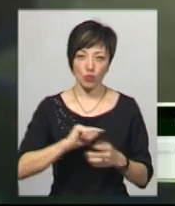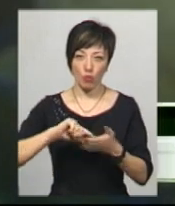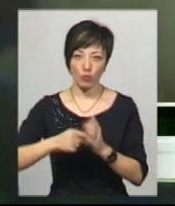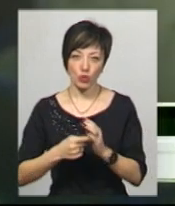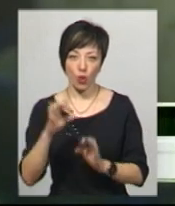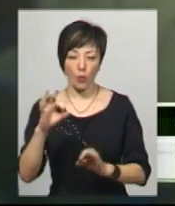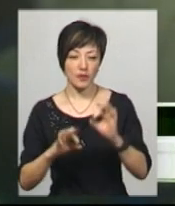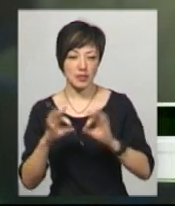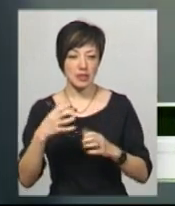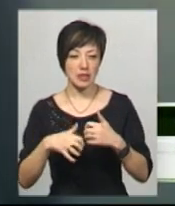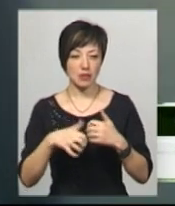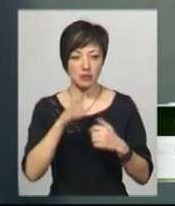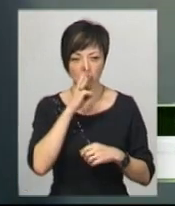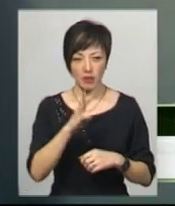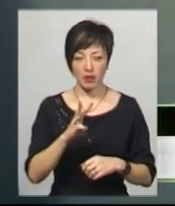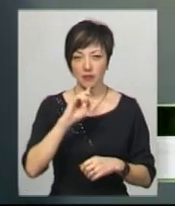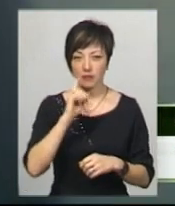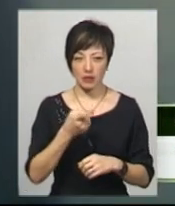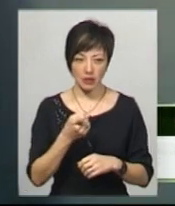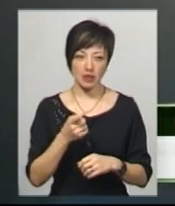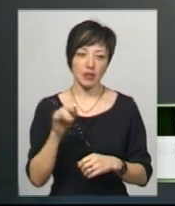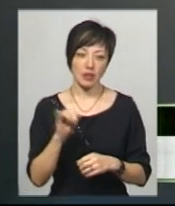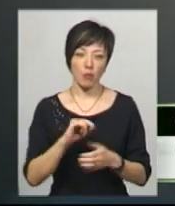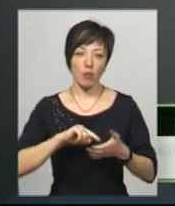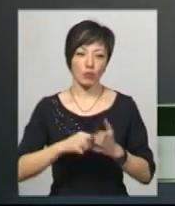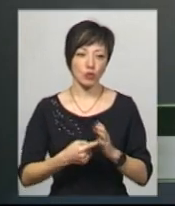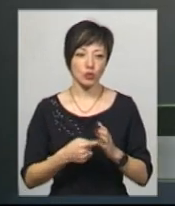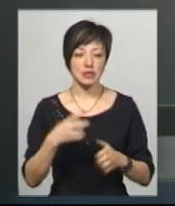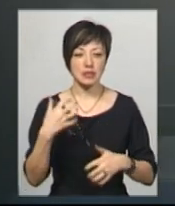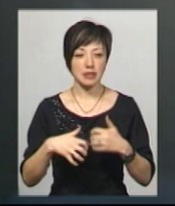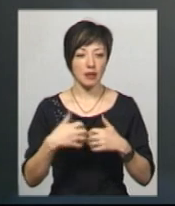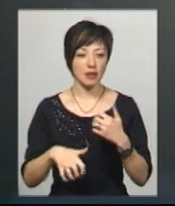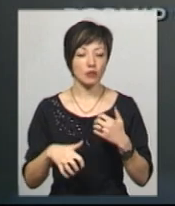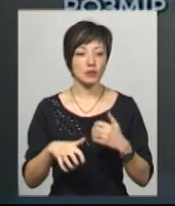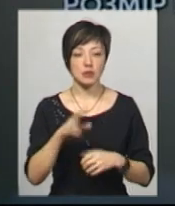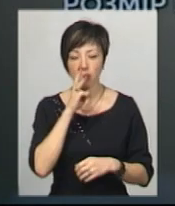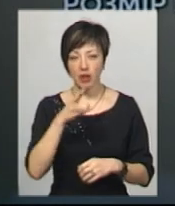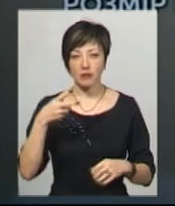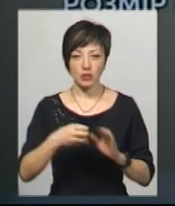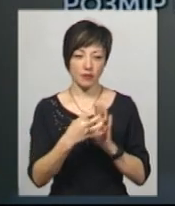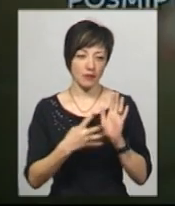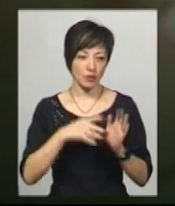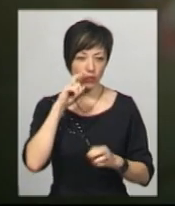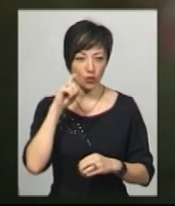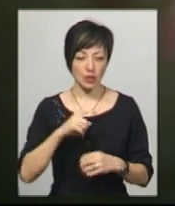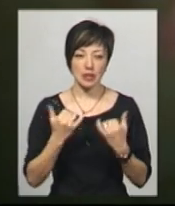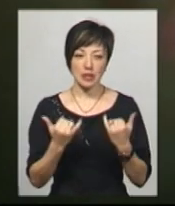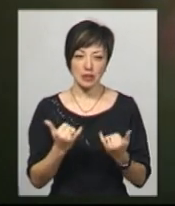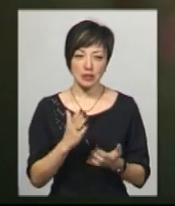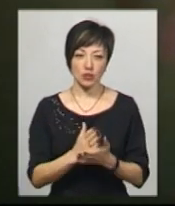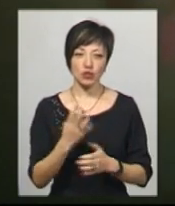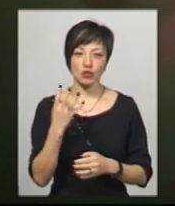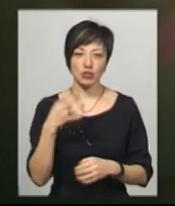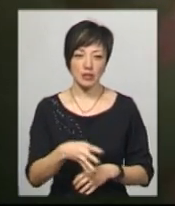на коефіцієнт середньої зарплати в рік виходу на пенсію і помножити на середню зарплату 2019-го в Україні. Нині вона